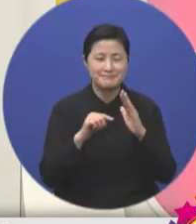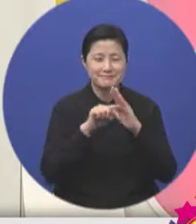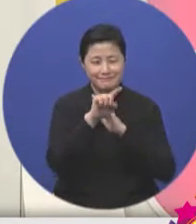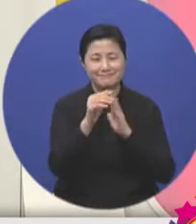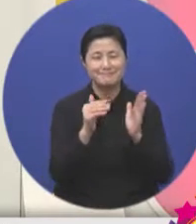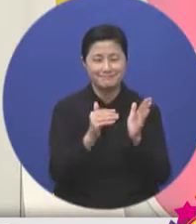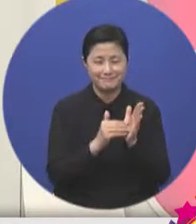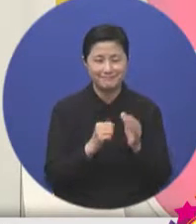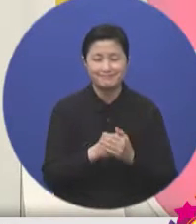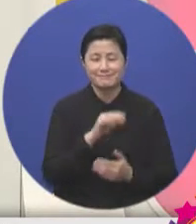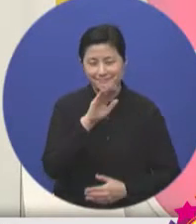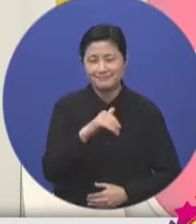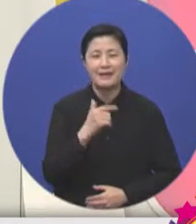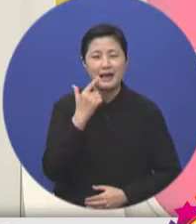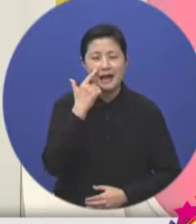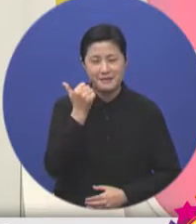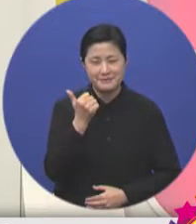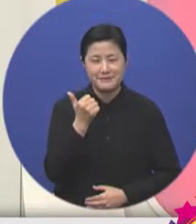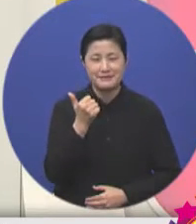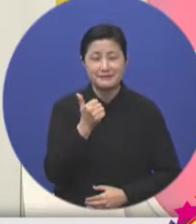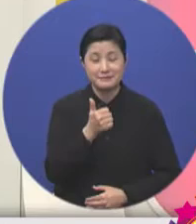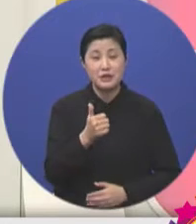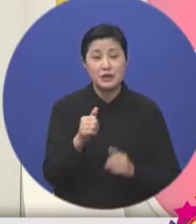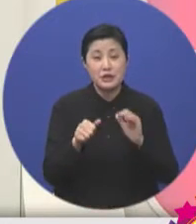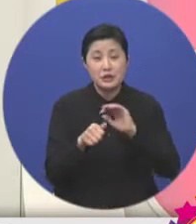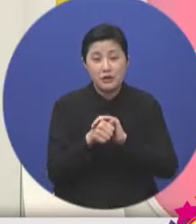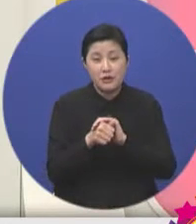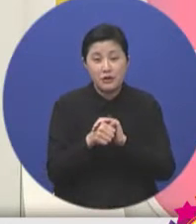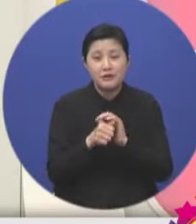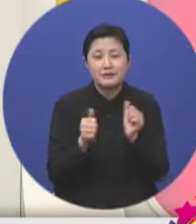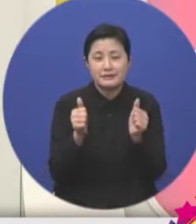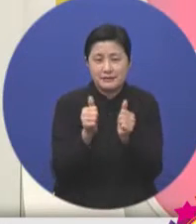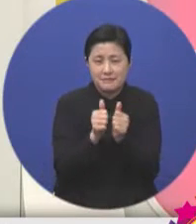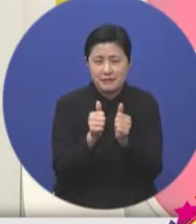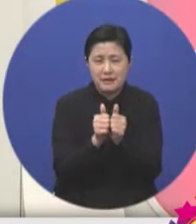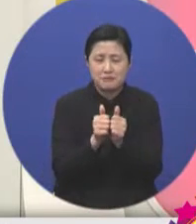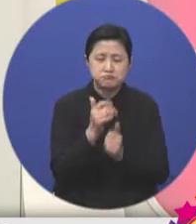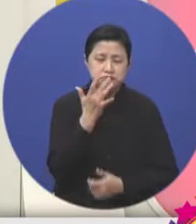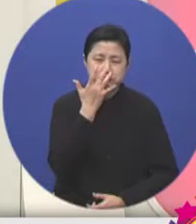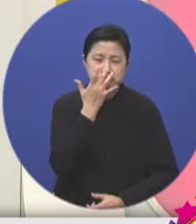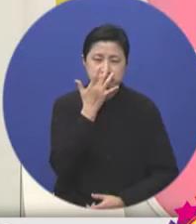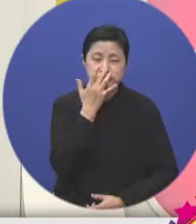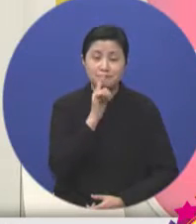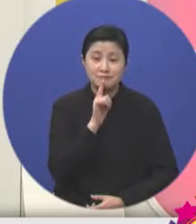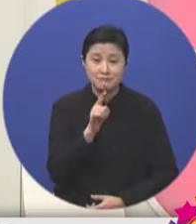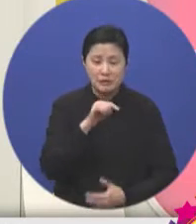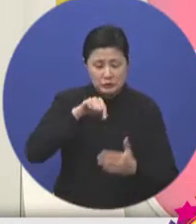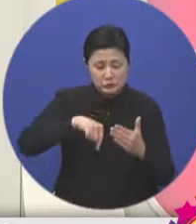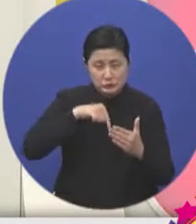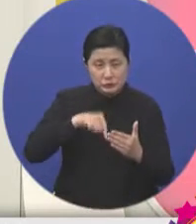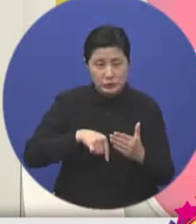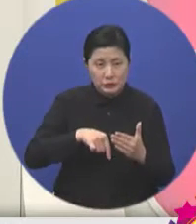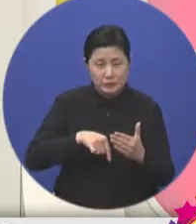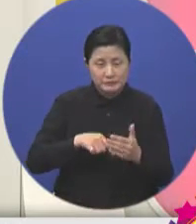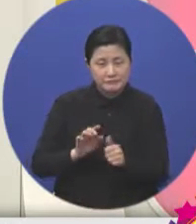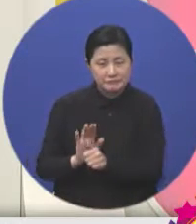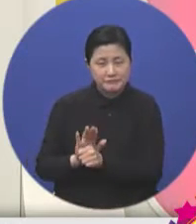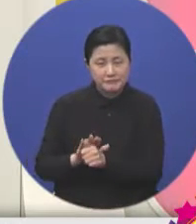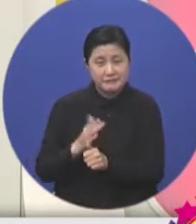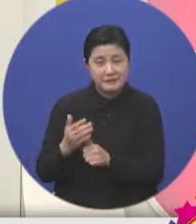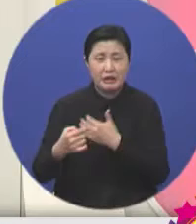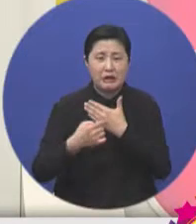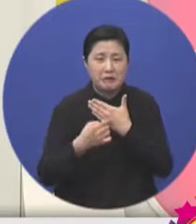예. 그럼 아버님 경상도 남자들이 좀 묵뚝뚝하잖아요. 예. 속으로 이렇게 챙겨는